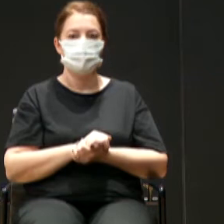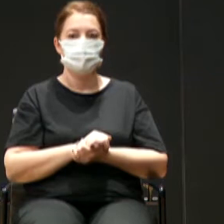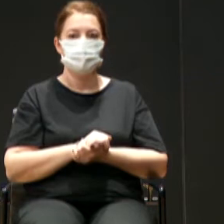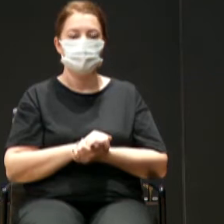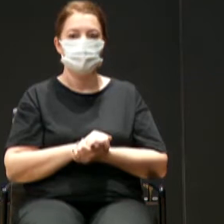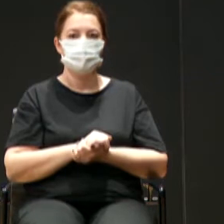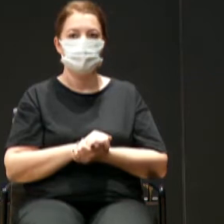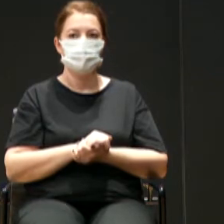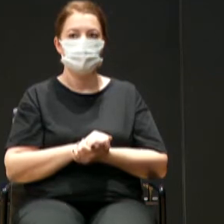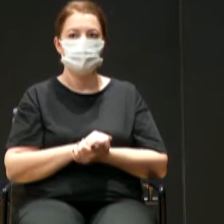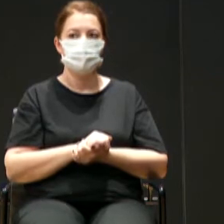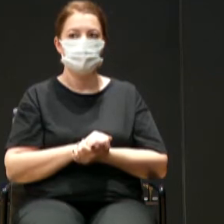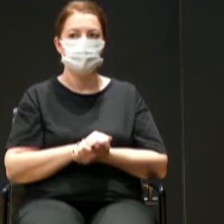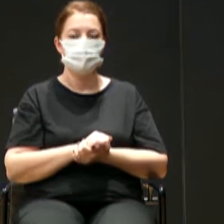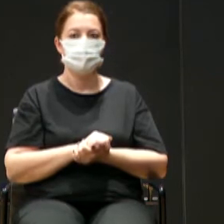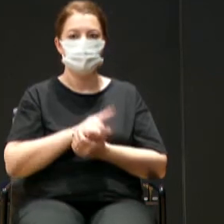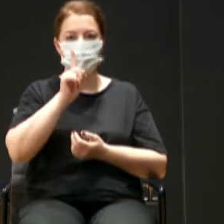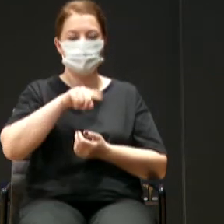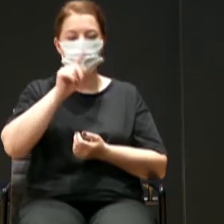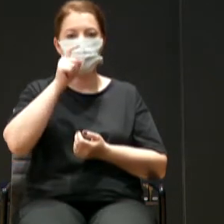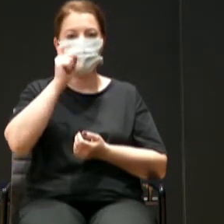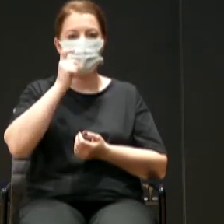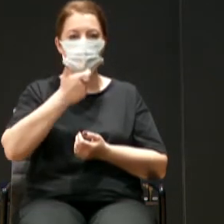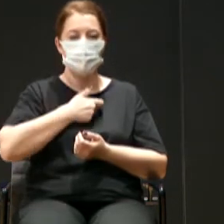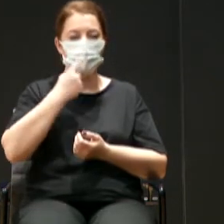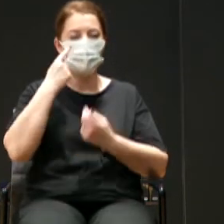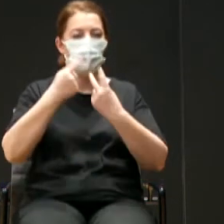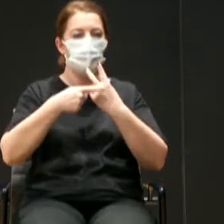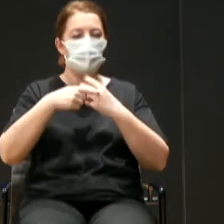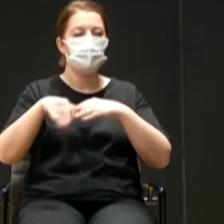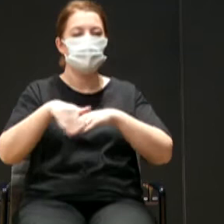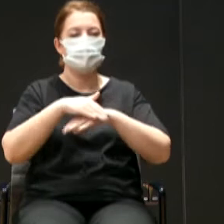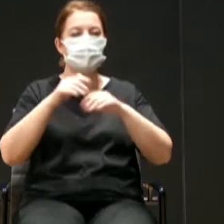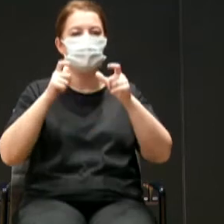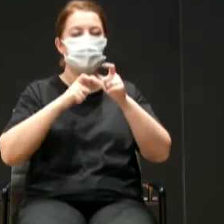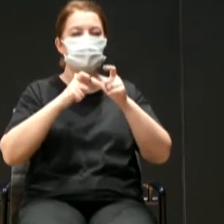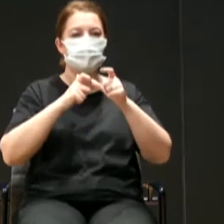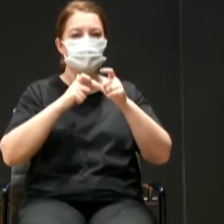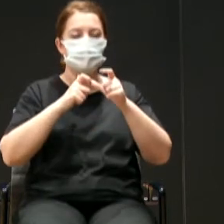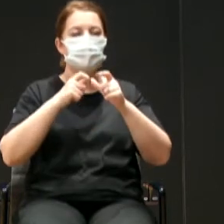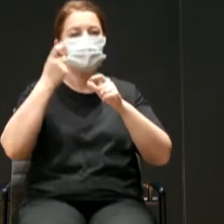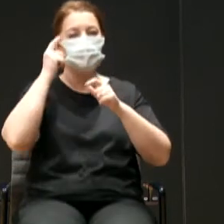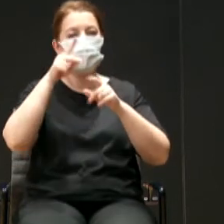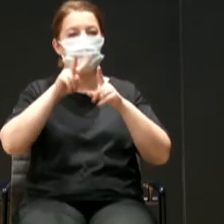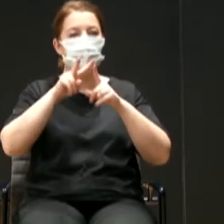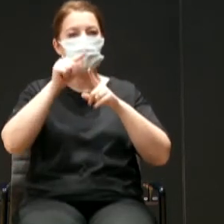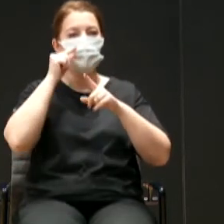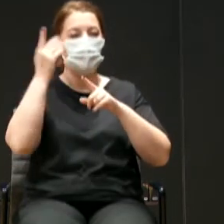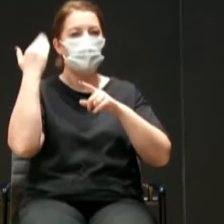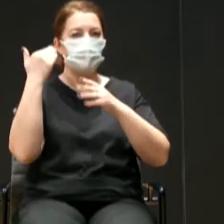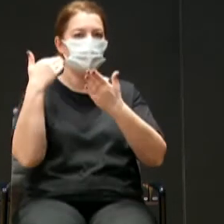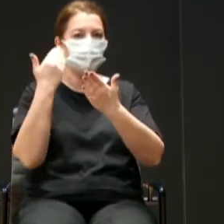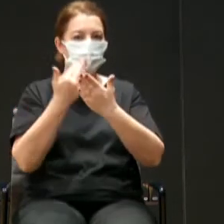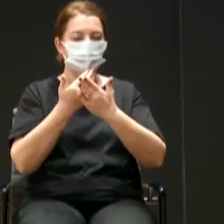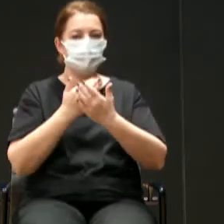Evet, gündemimizin 9. maddesi Yakuplu Mahallesi Sancaktar Caddesi'ne ilişkin bir Güner Neşet Bey tarafından verilen